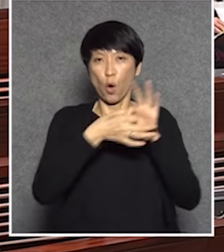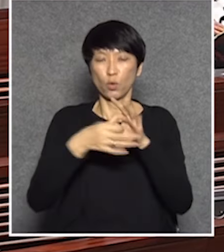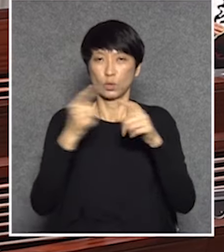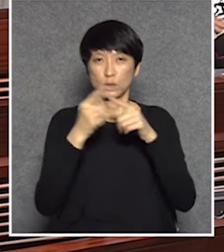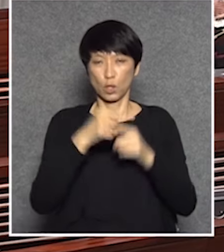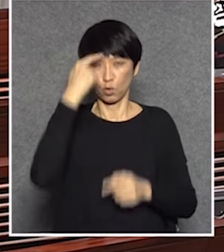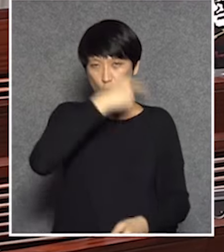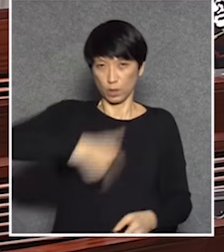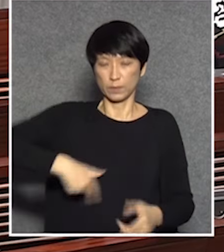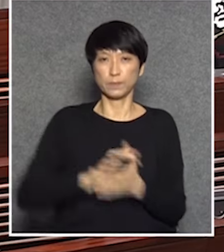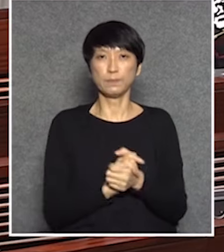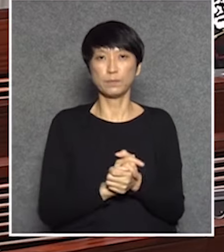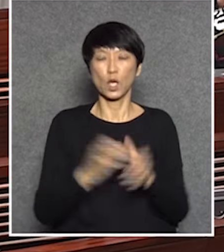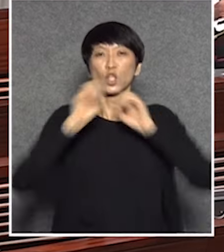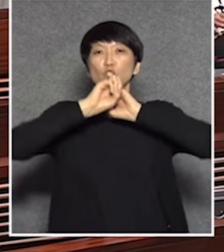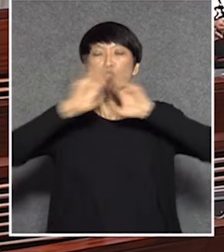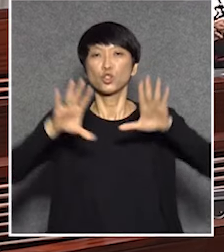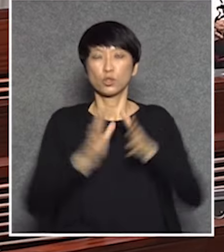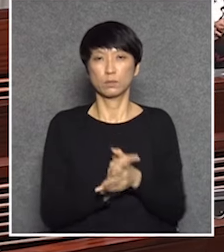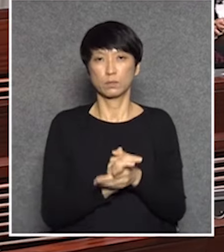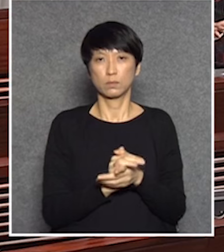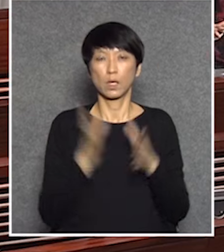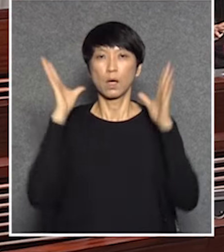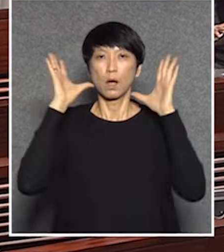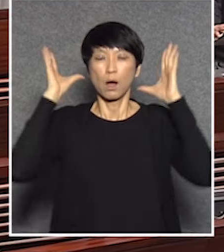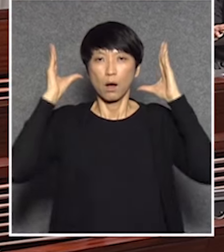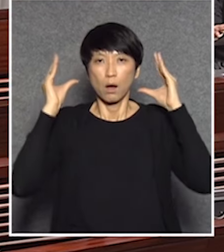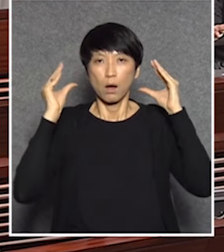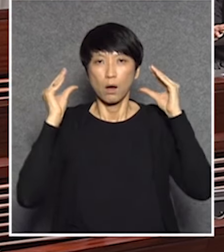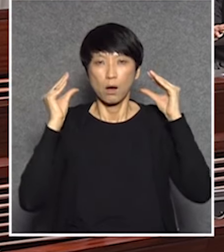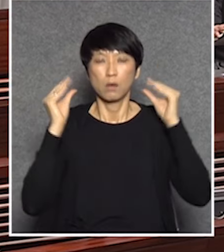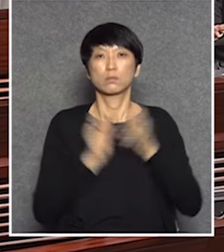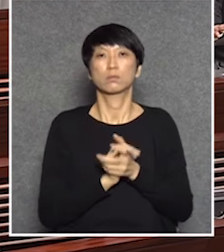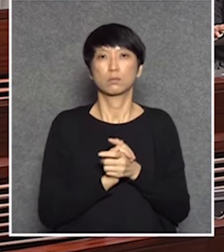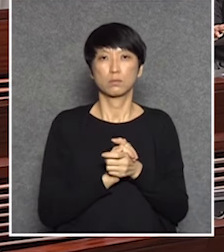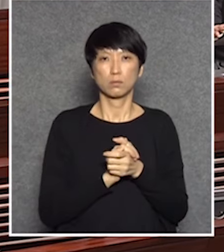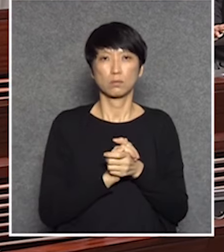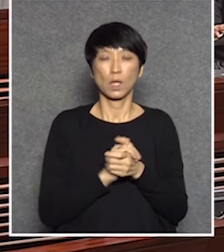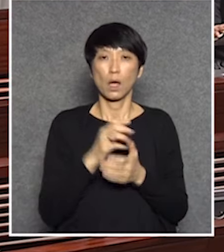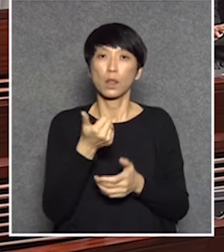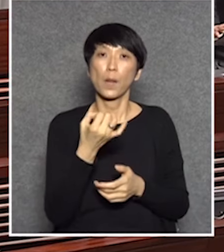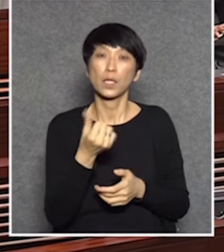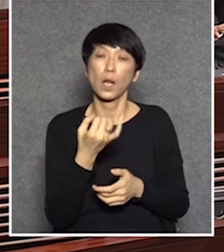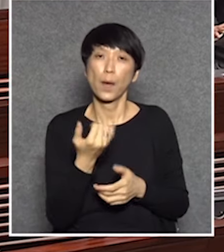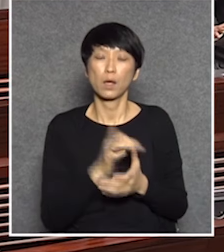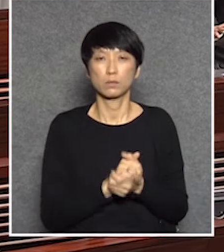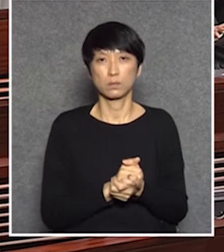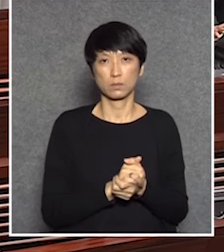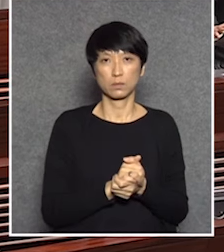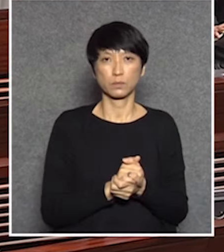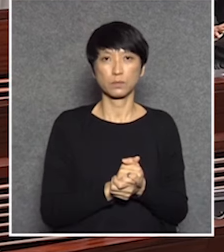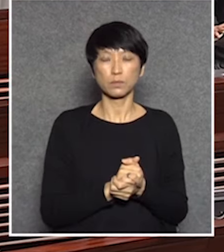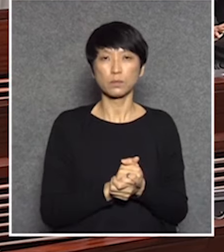雄議員， 我而家宣布我收低個聲浪，你唔使驚，你啱啱啊，馬逢國議員得啦嘛，係咪？一係就問阿